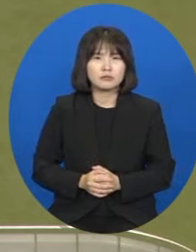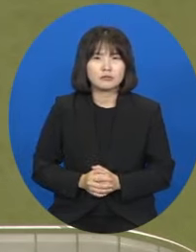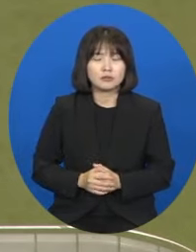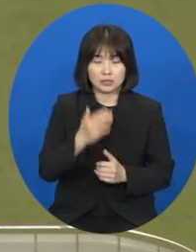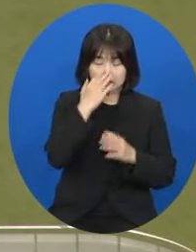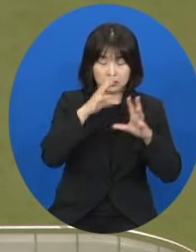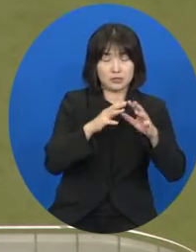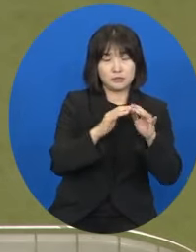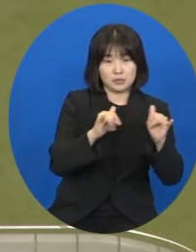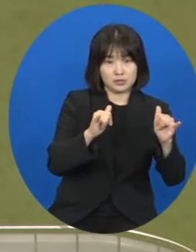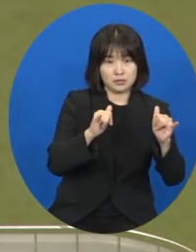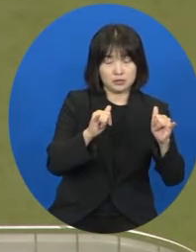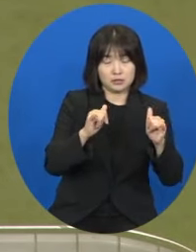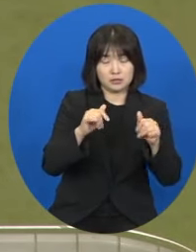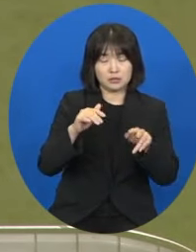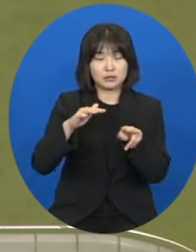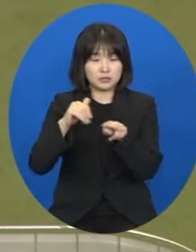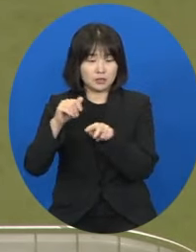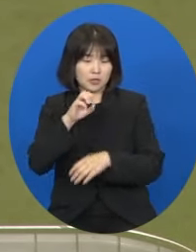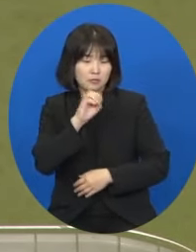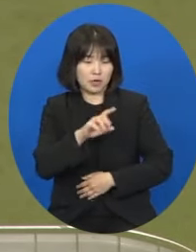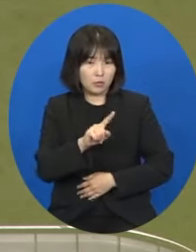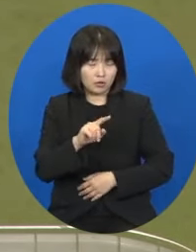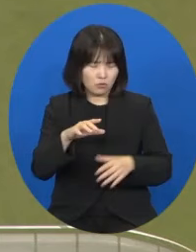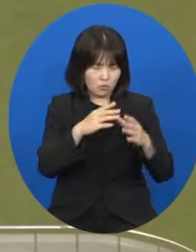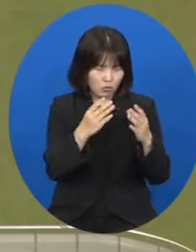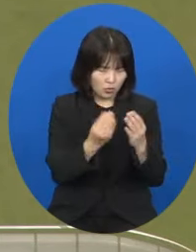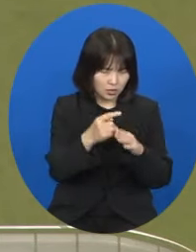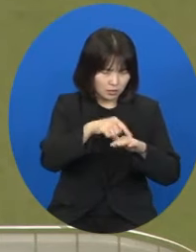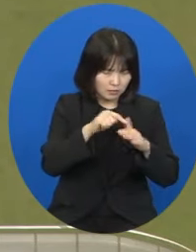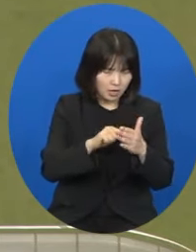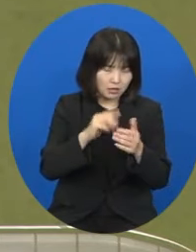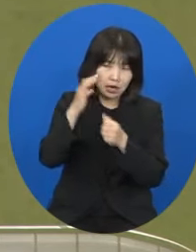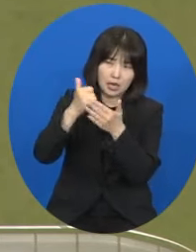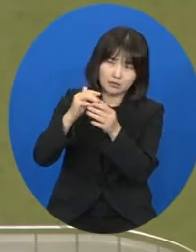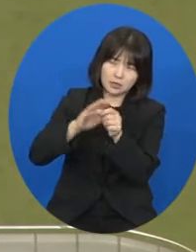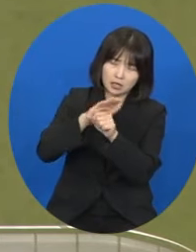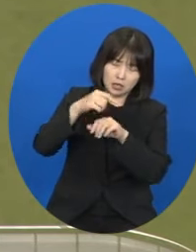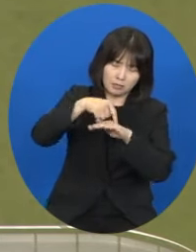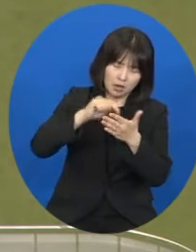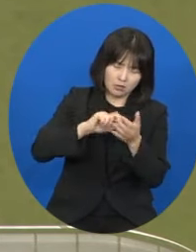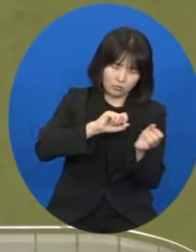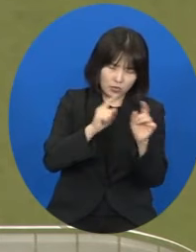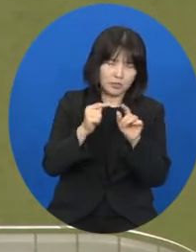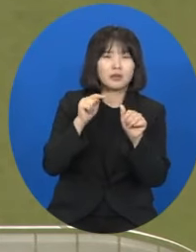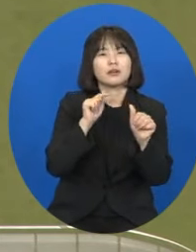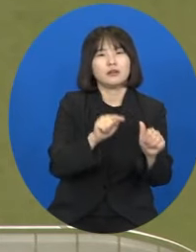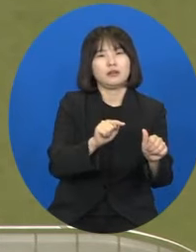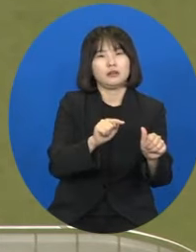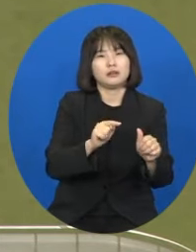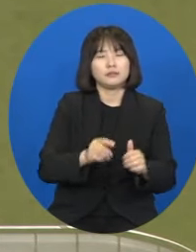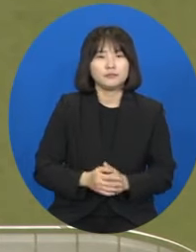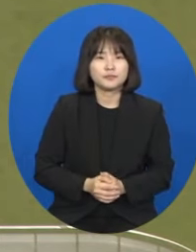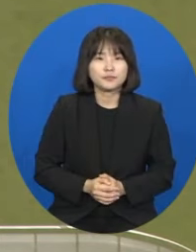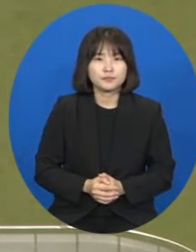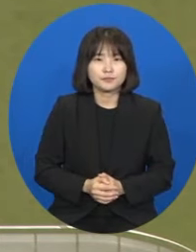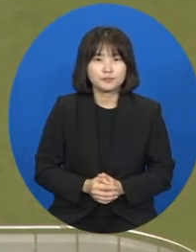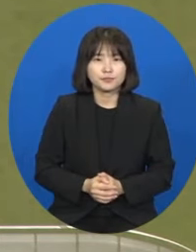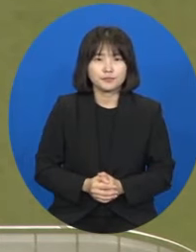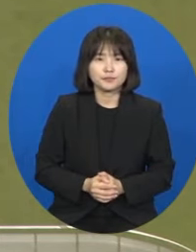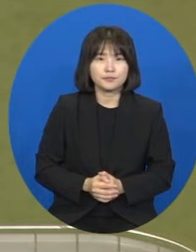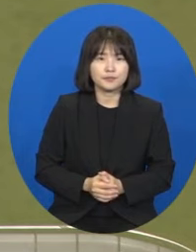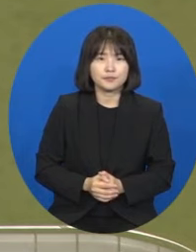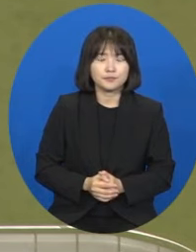백성들에게 사무엘이 말하는 것이 그 온전한 마음, 사랑했던 마음을 회복하라는 거예요. 어떻게 돌아갈 수